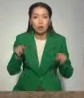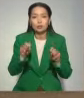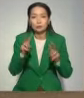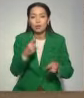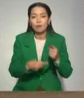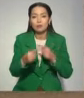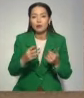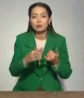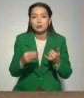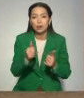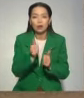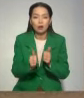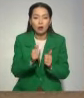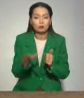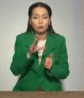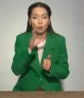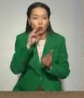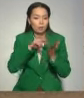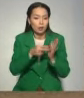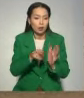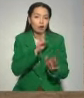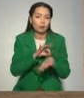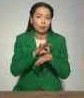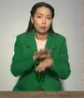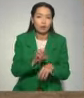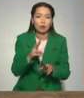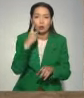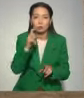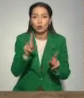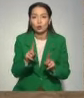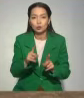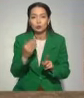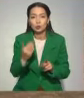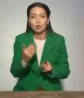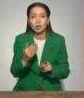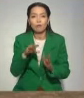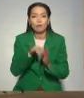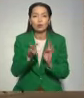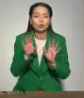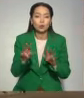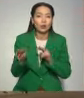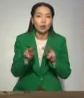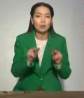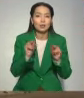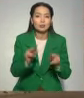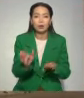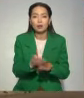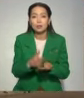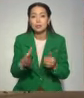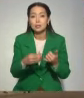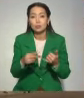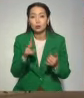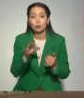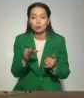наделов чтобы каждый аграрии мог планировать работу как отметили члены комиссии в их задачу входит Не только контроль справедливого перераспределения земель